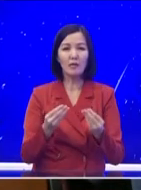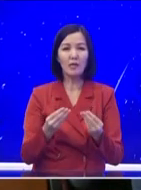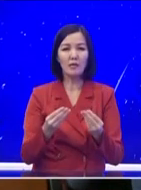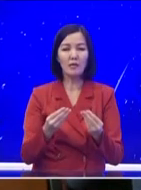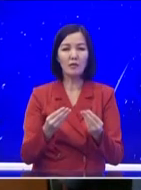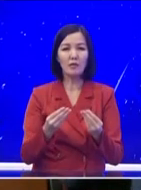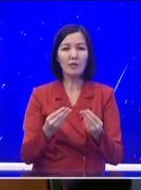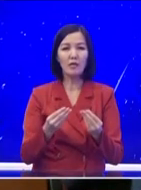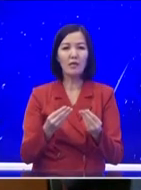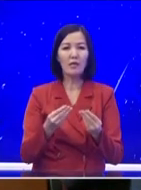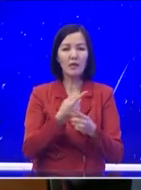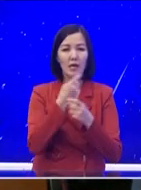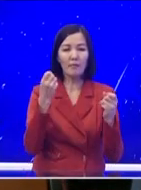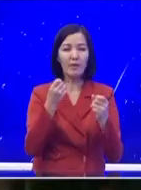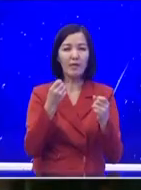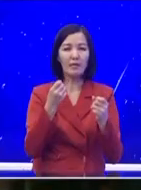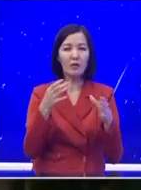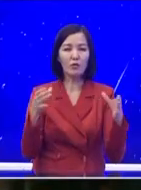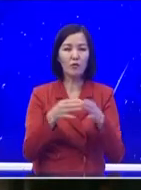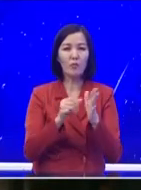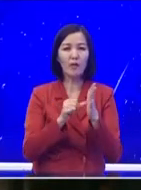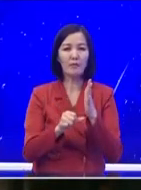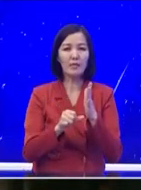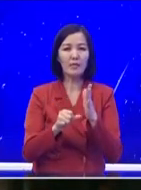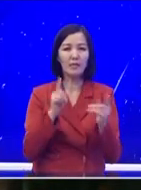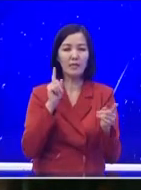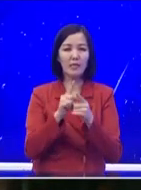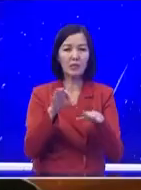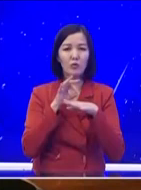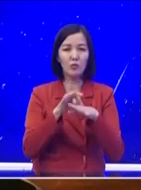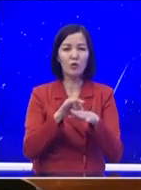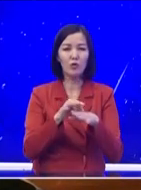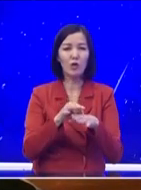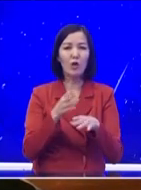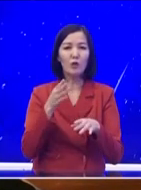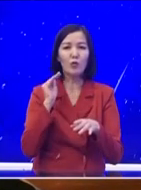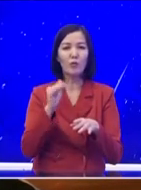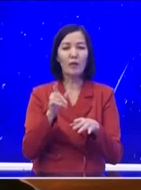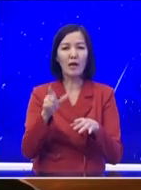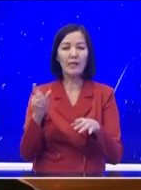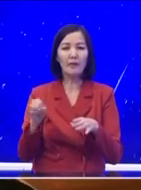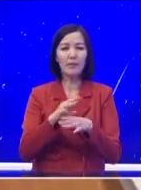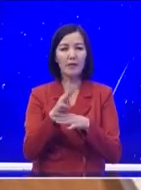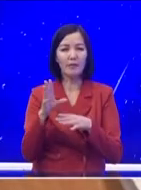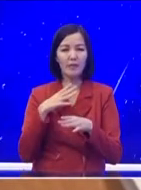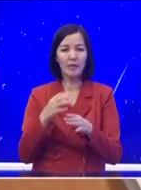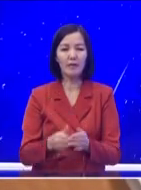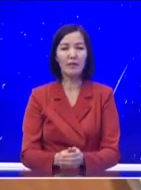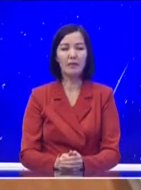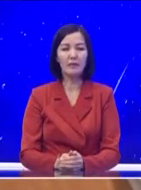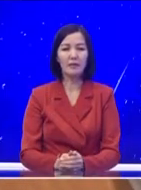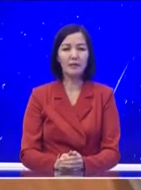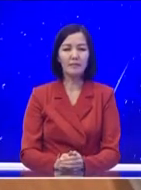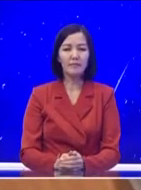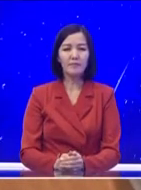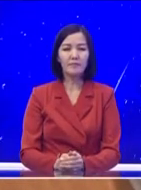азаматтарын бір кісідей күресуге шақырды. Айта кетейік, бүгінге дейін ақпараттық ағарту тобы 60-тан аса кездесу өткізіп 4000